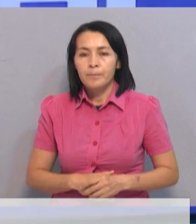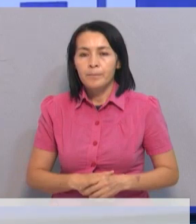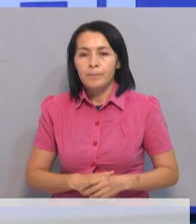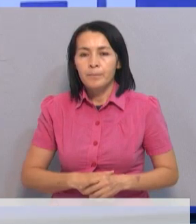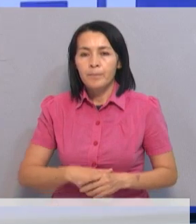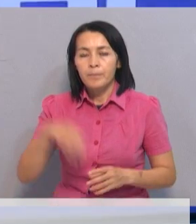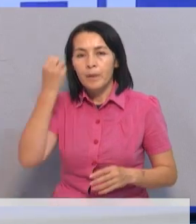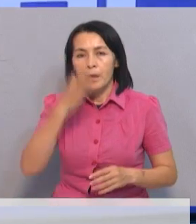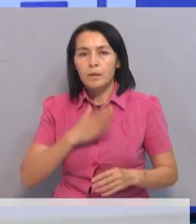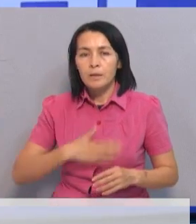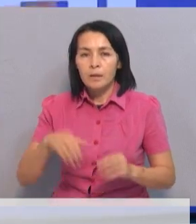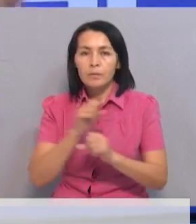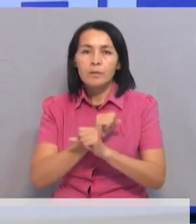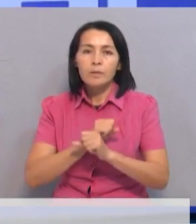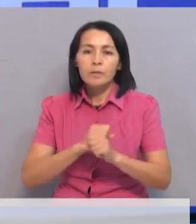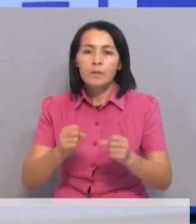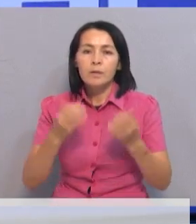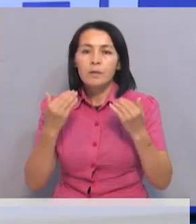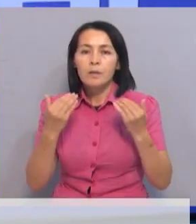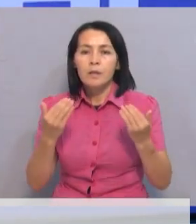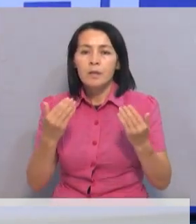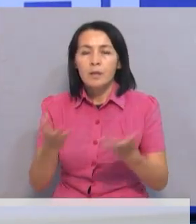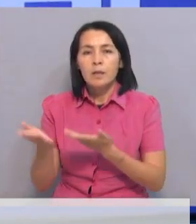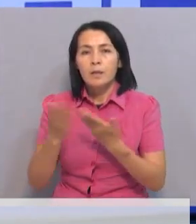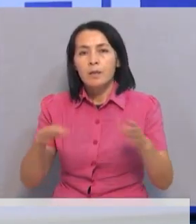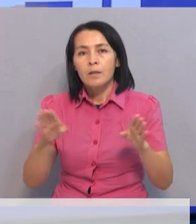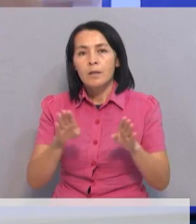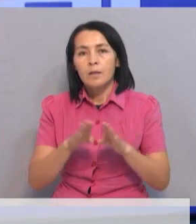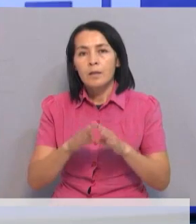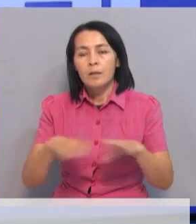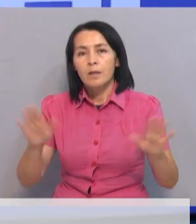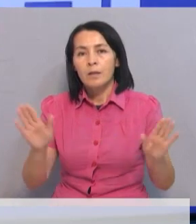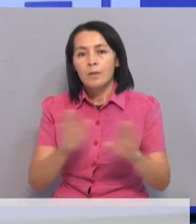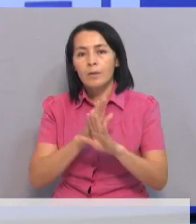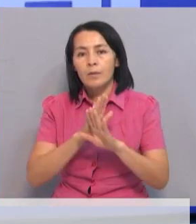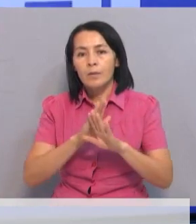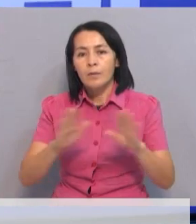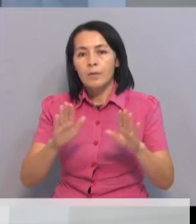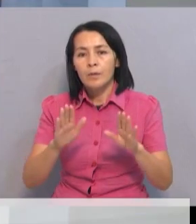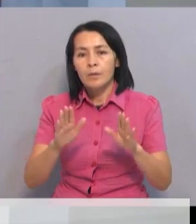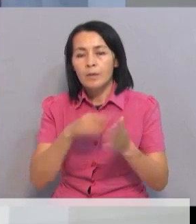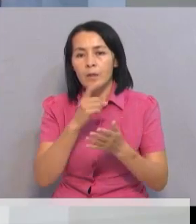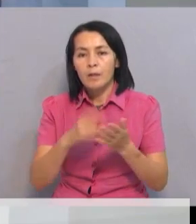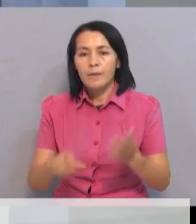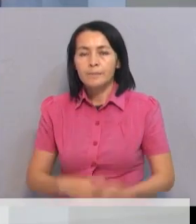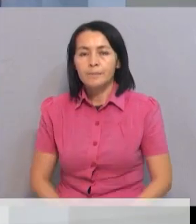ақыл сезім болмаса, тіршіліктің несі сән, тереңге қоймаса.